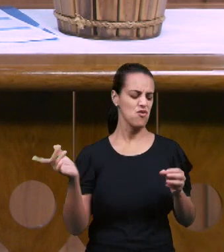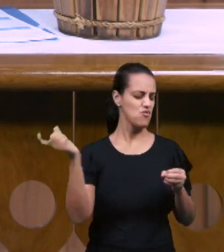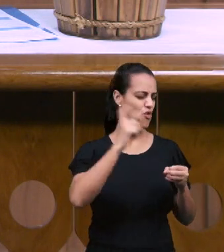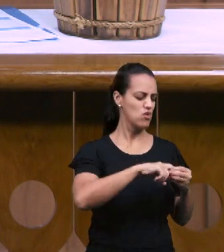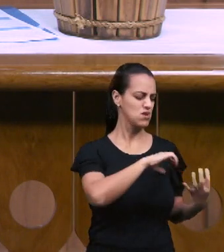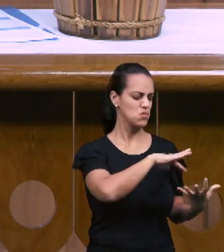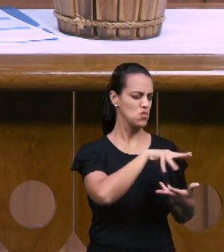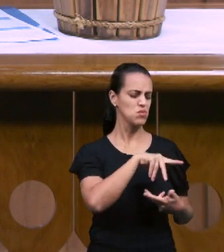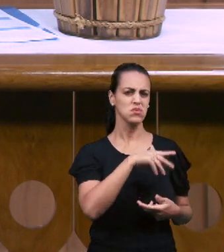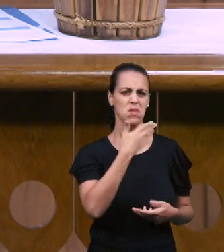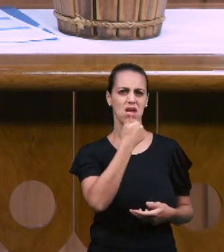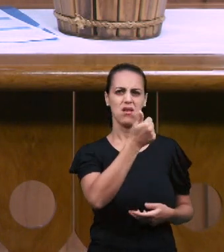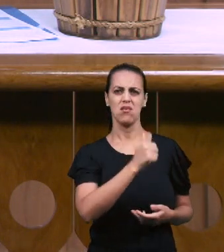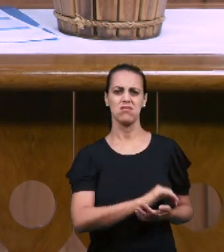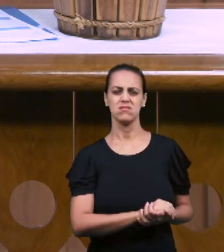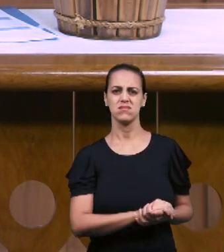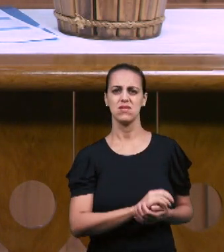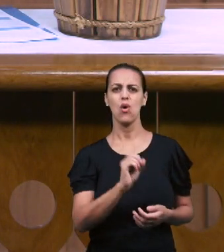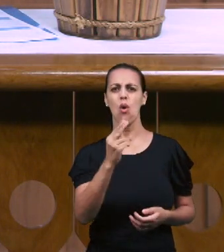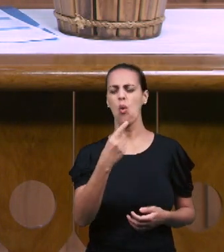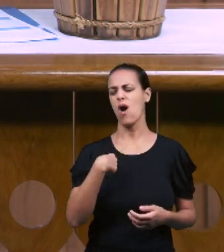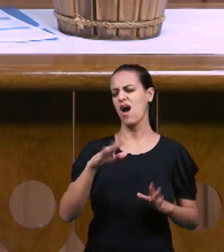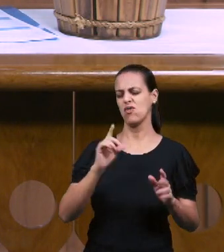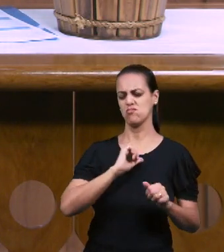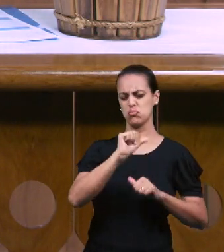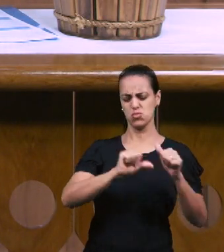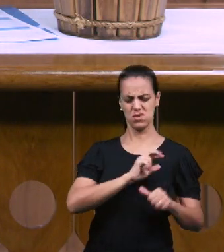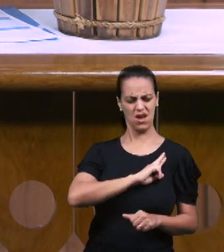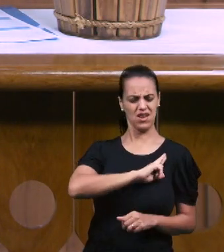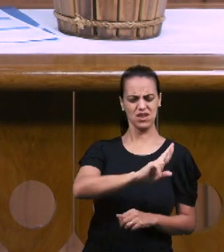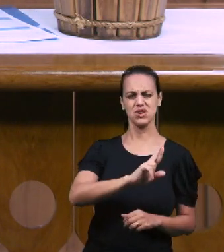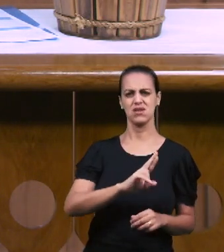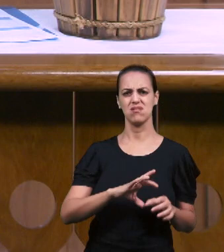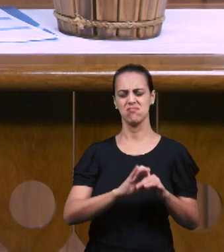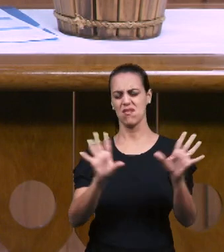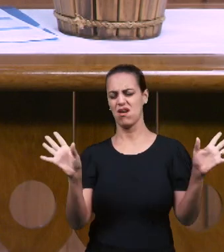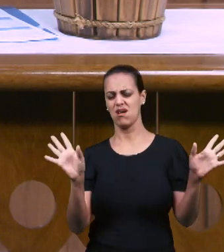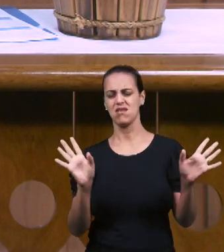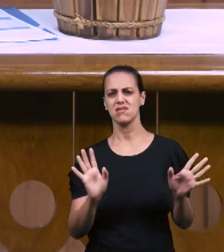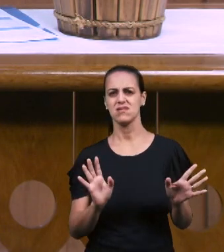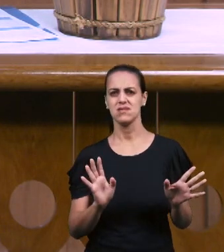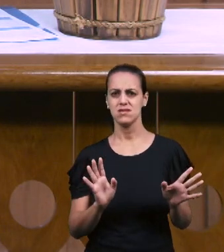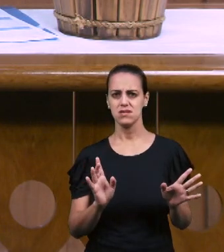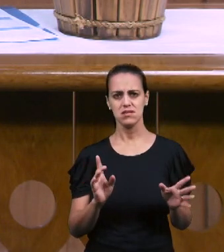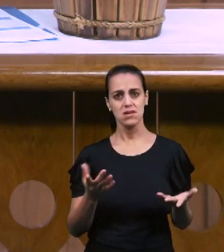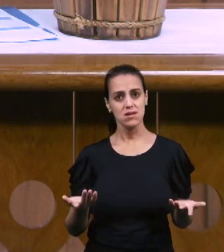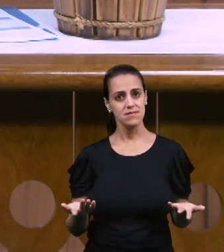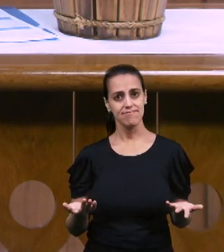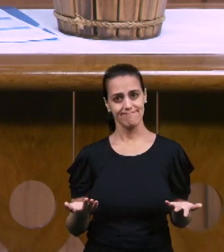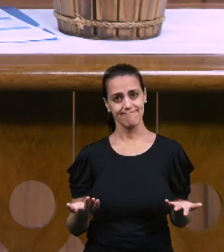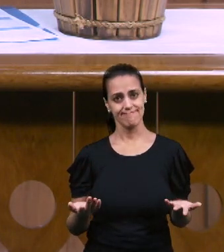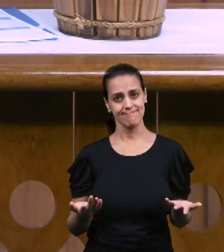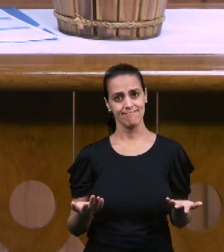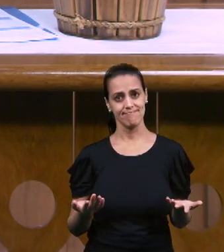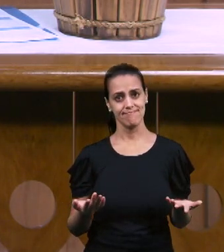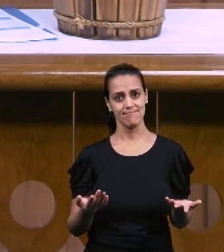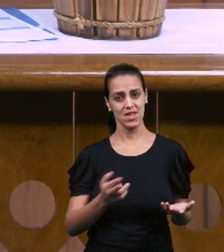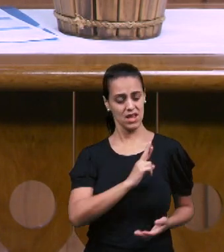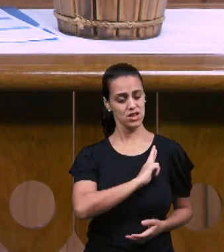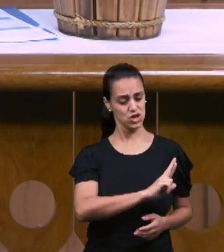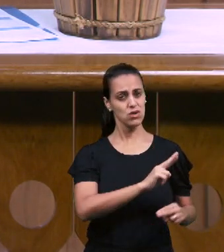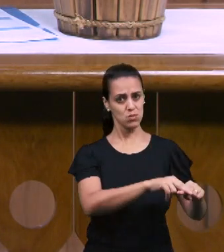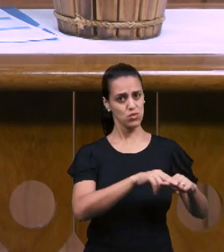revenir. Maintenant, dans notre église, on peut faire tout. Vous pouvez faire tout ce que vous voulez. La religion, c'est ça. Pour